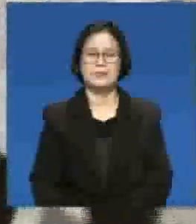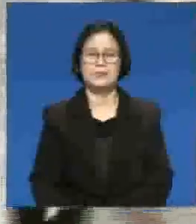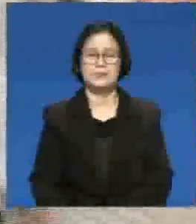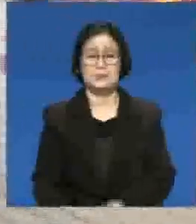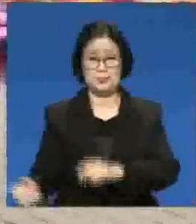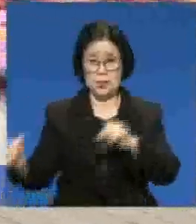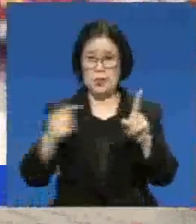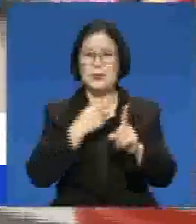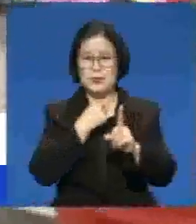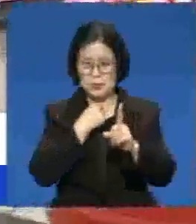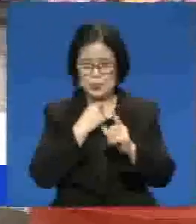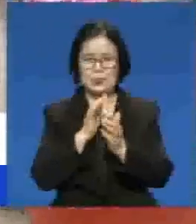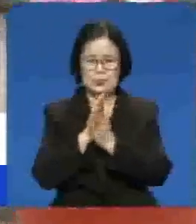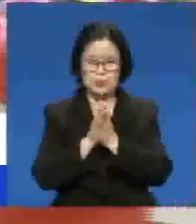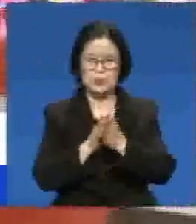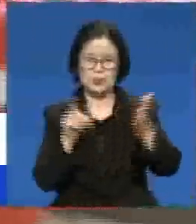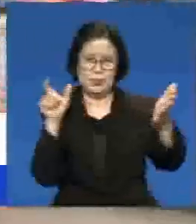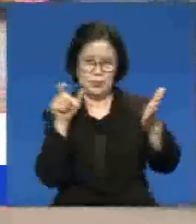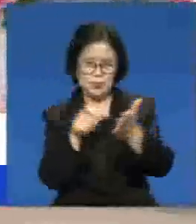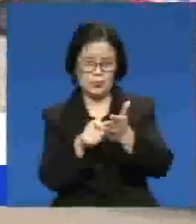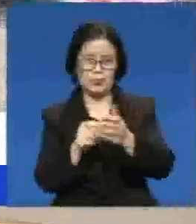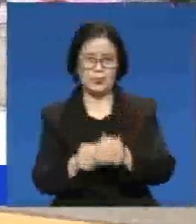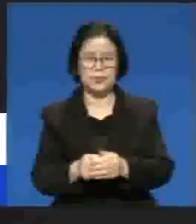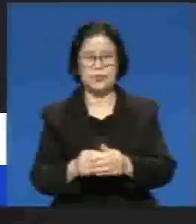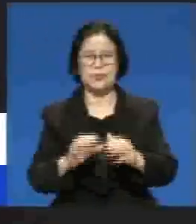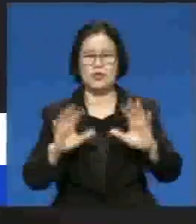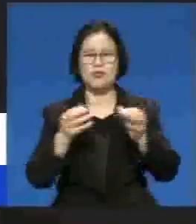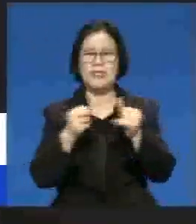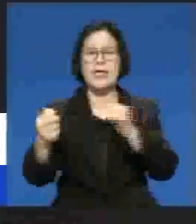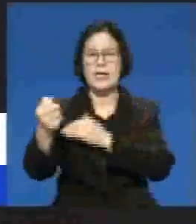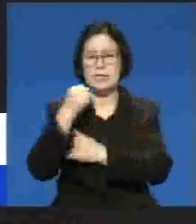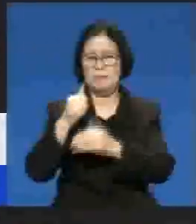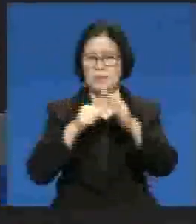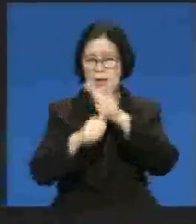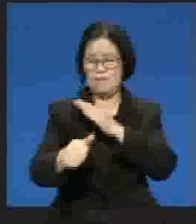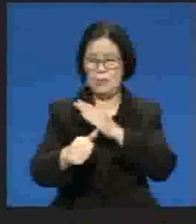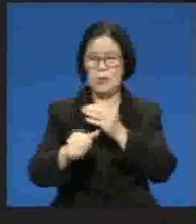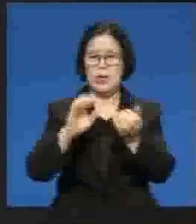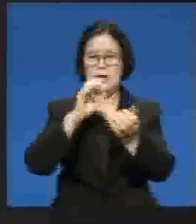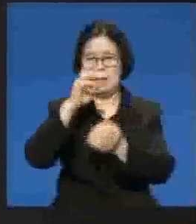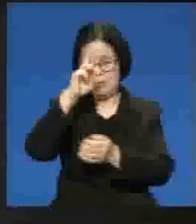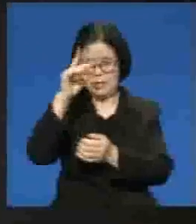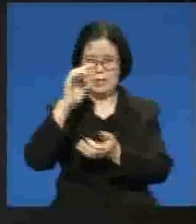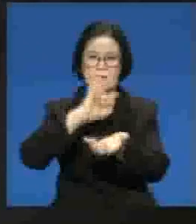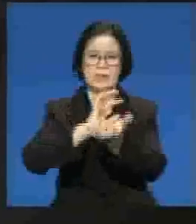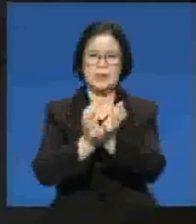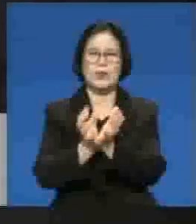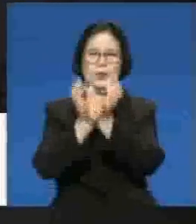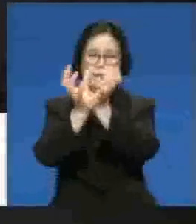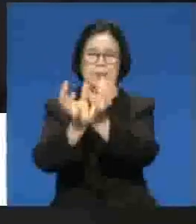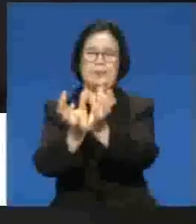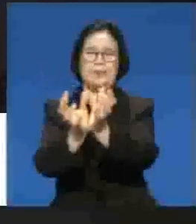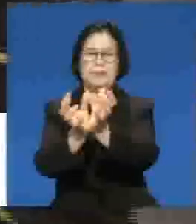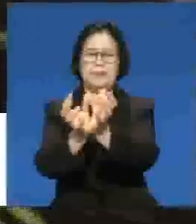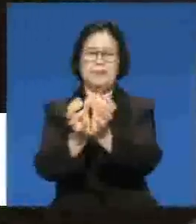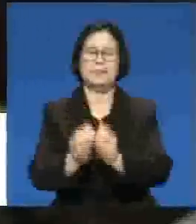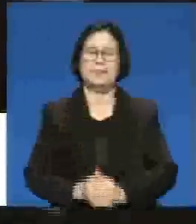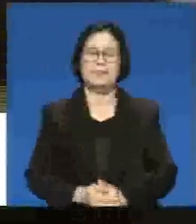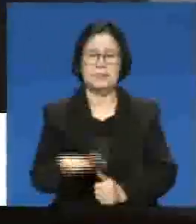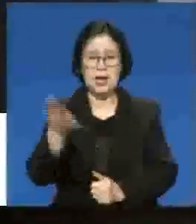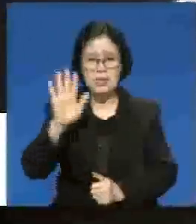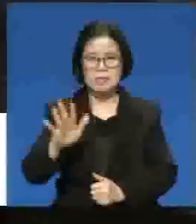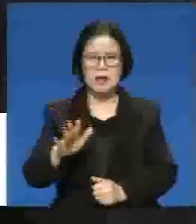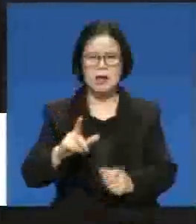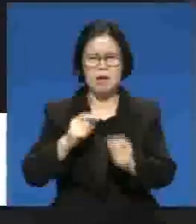쾌유를 기원드린다고 적힌 난, 이준석 국민의힘 대표가 박근혜 전 대통령에게 보낸 겁니다. 하지만